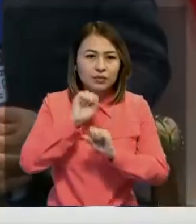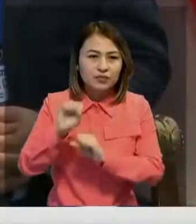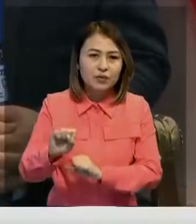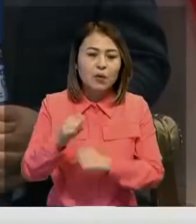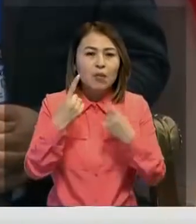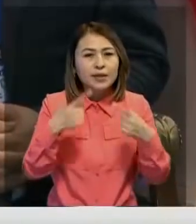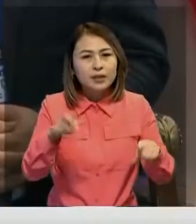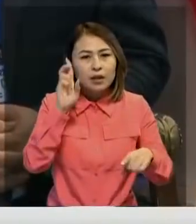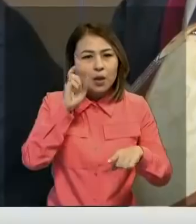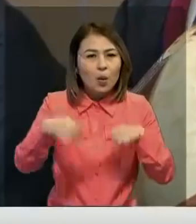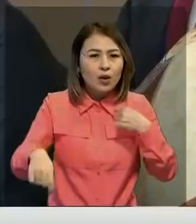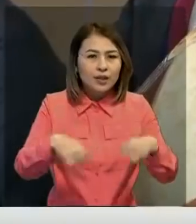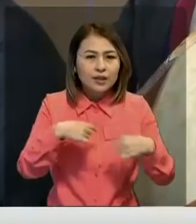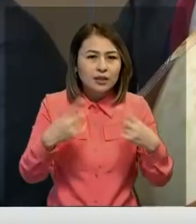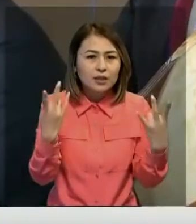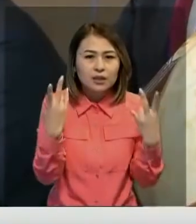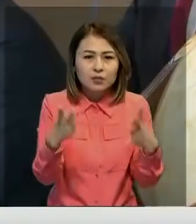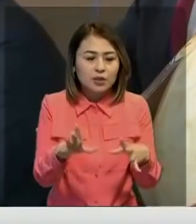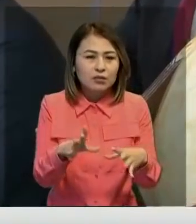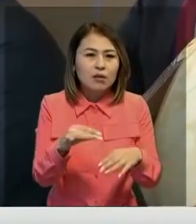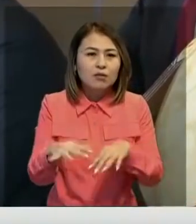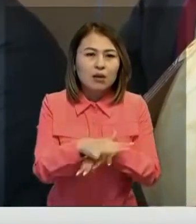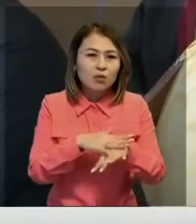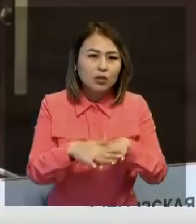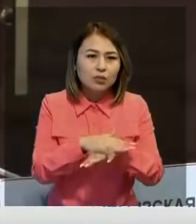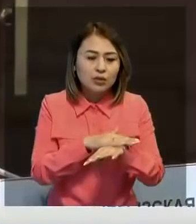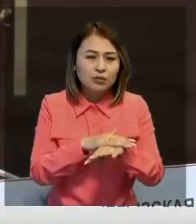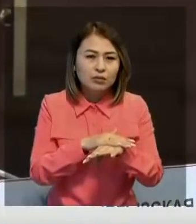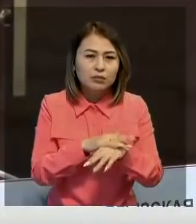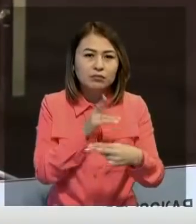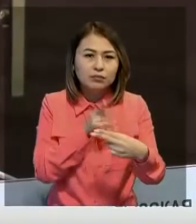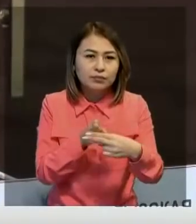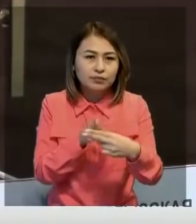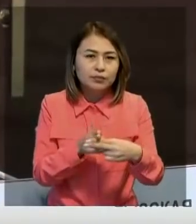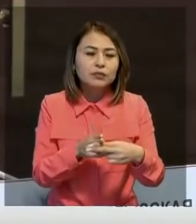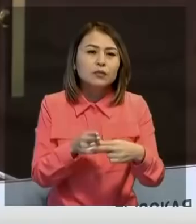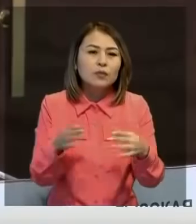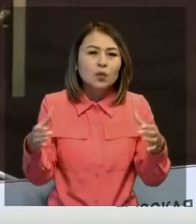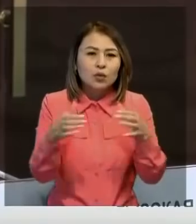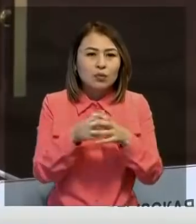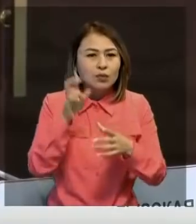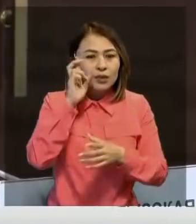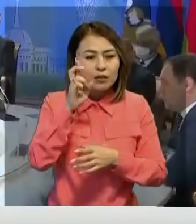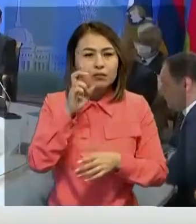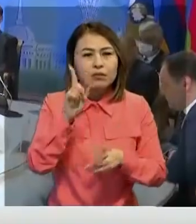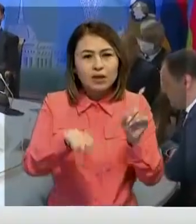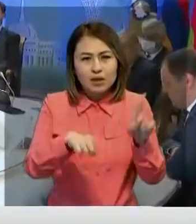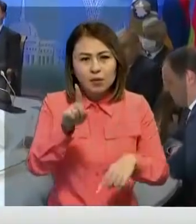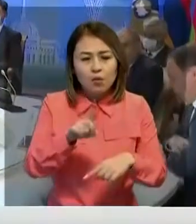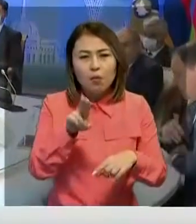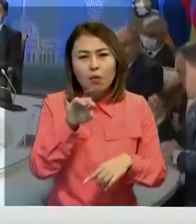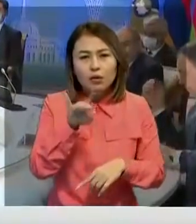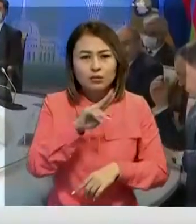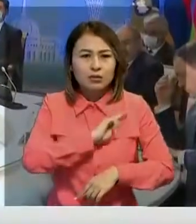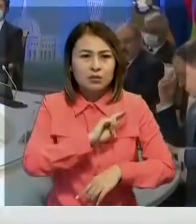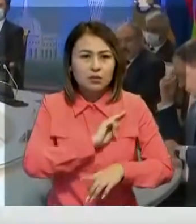көрінеді. Олар басқа елдердің тауарларын керек етпейді, нарыққа жолатпайды. Сосын одаққа мүше мемлекеттердің кейбірі порттық